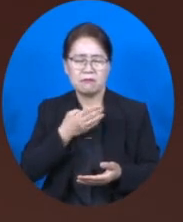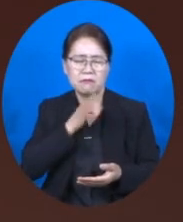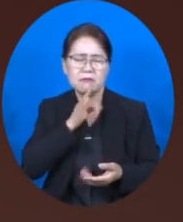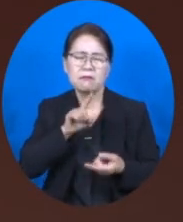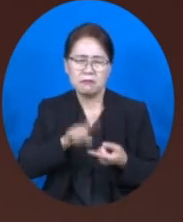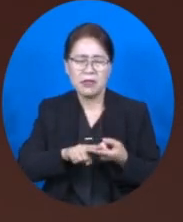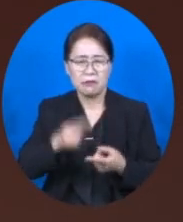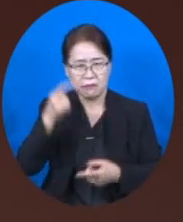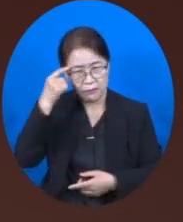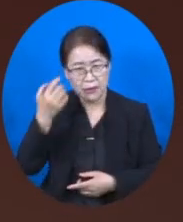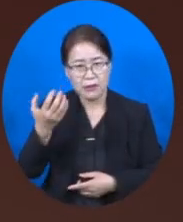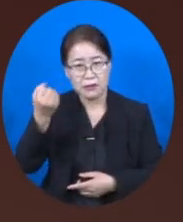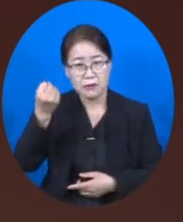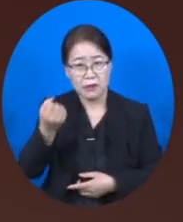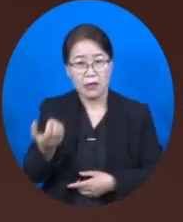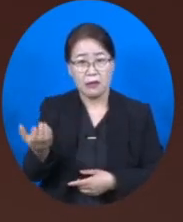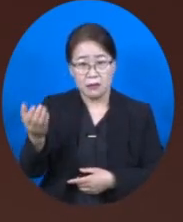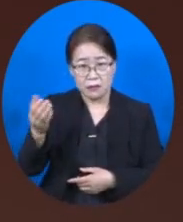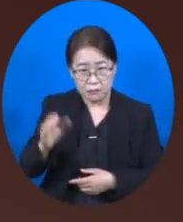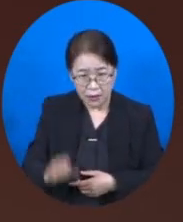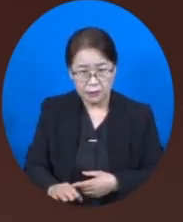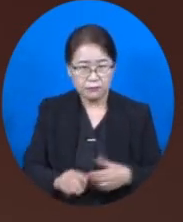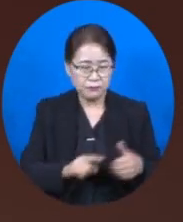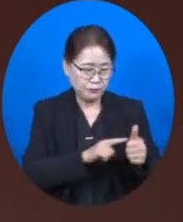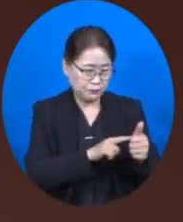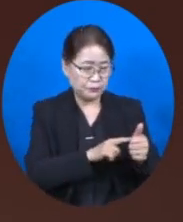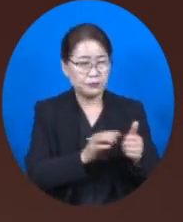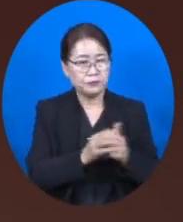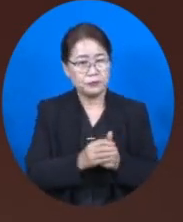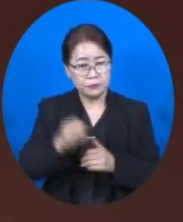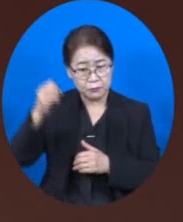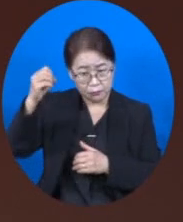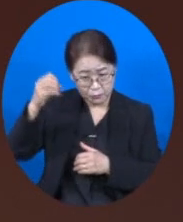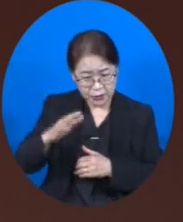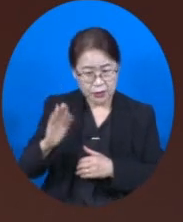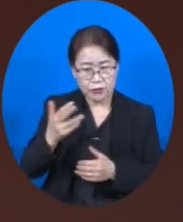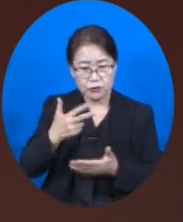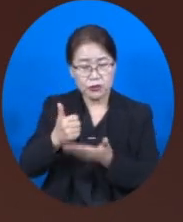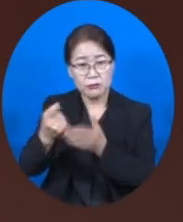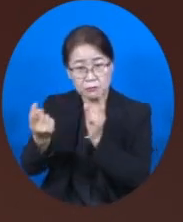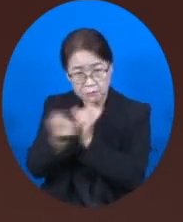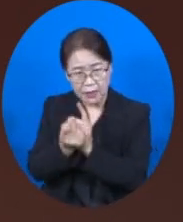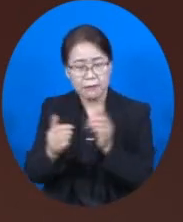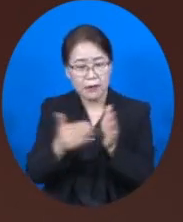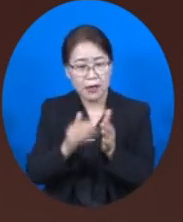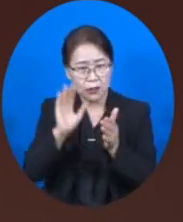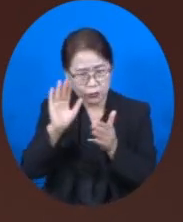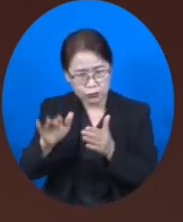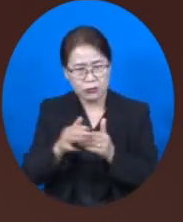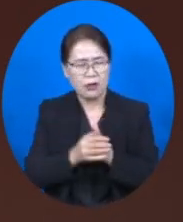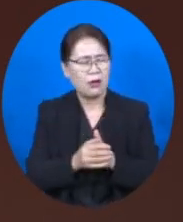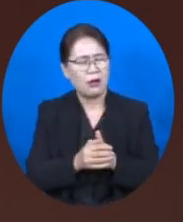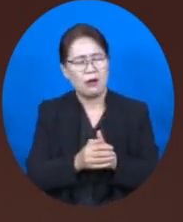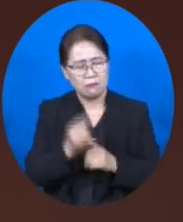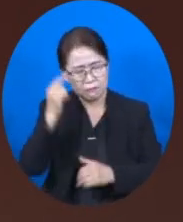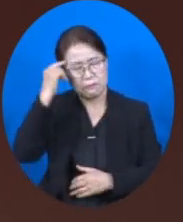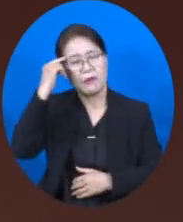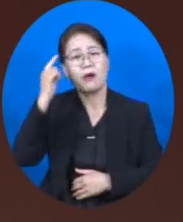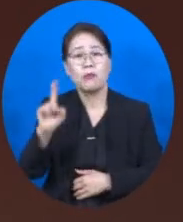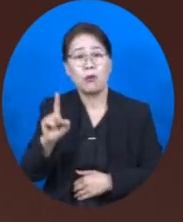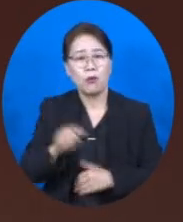말이에요 그런데 빛 되신 주님을 만나고 나니까 그게 아니었어요